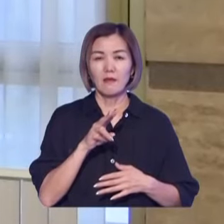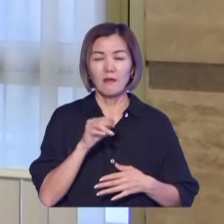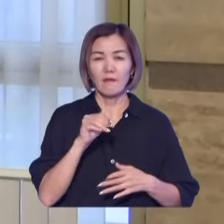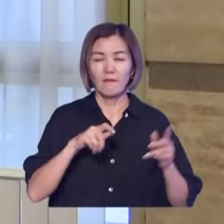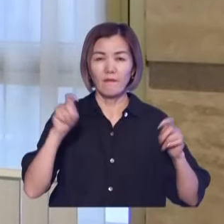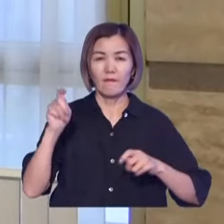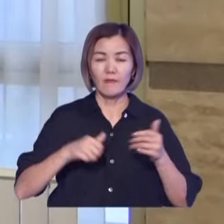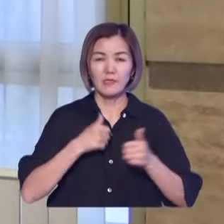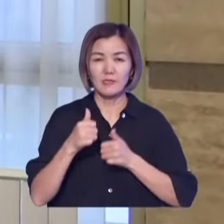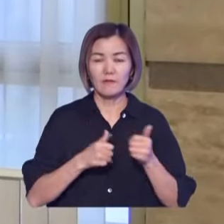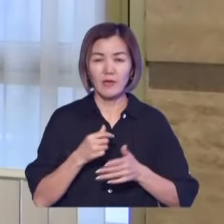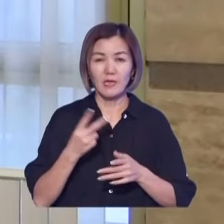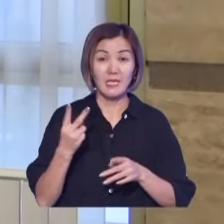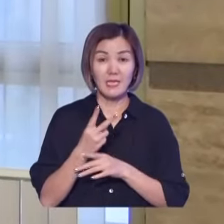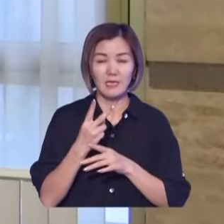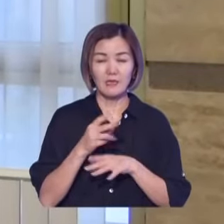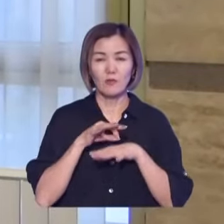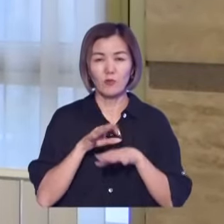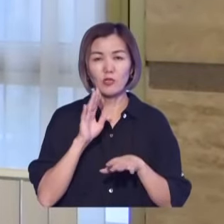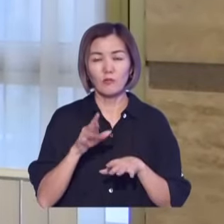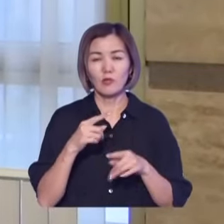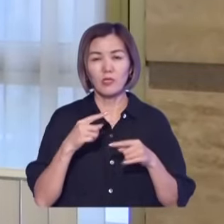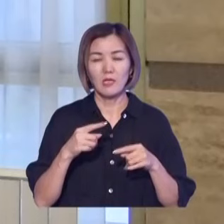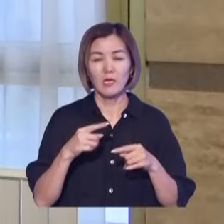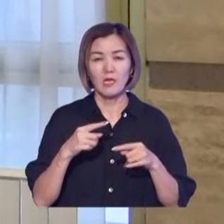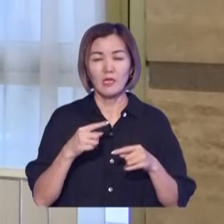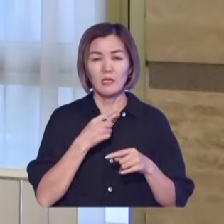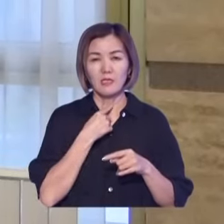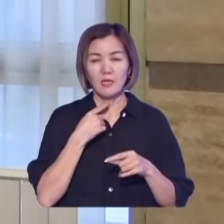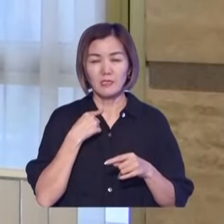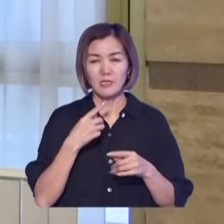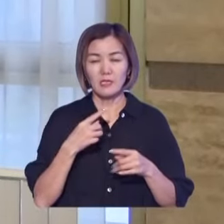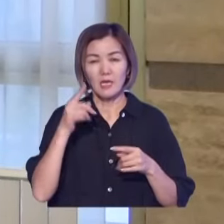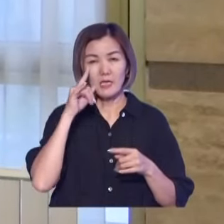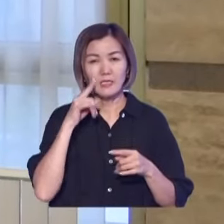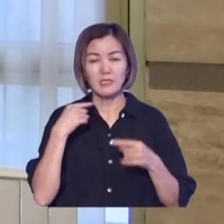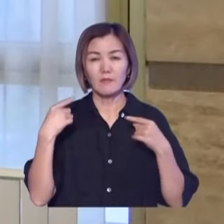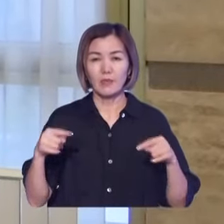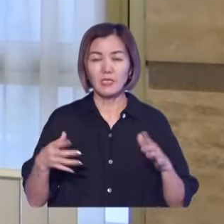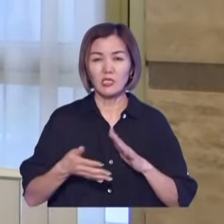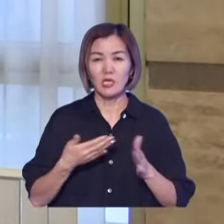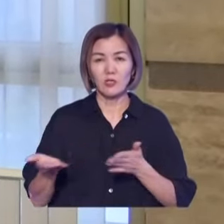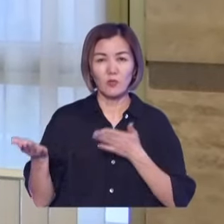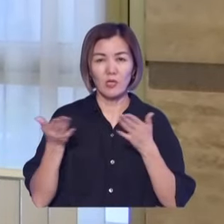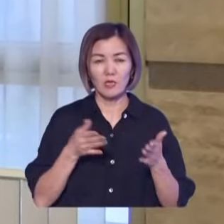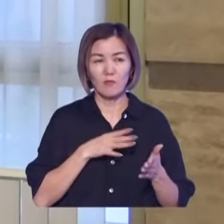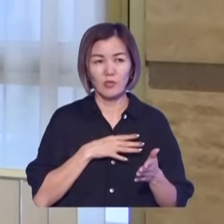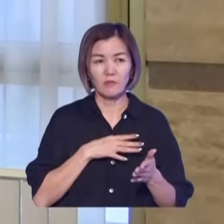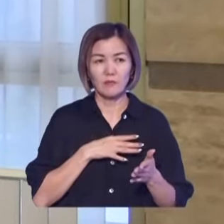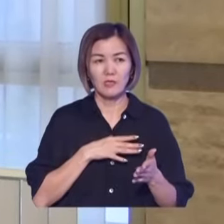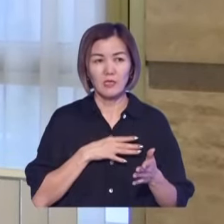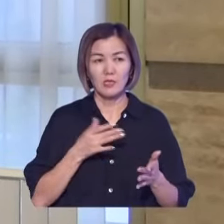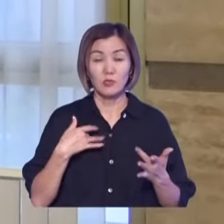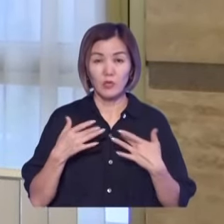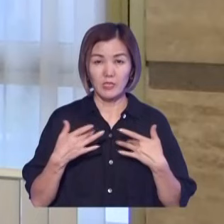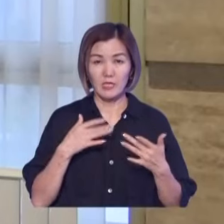Және де тағы да басқа Қазақстан республикалық фестивальдерге жаңа шақырту алған болатынбыз. Сол фестивальдерге дайындығымыз бар.